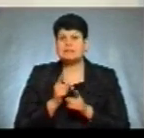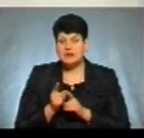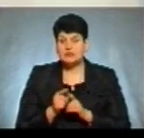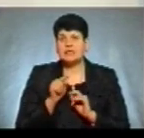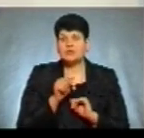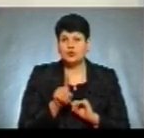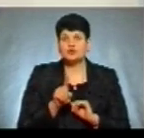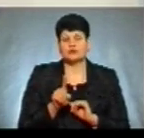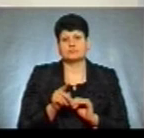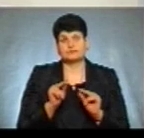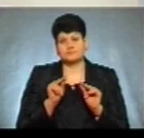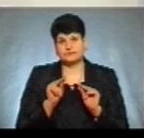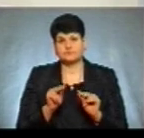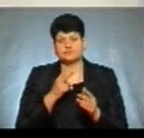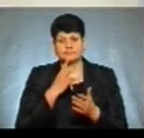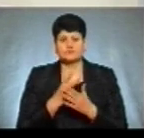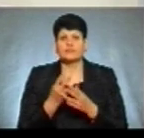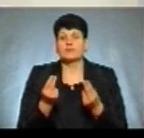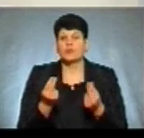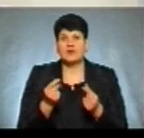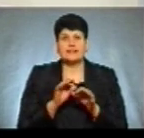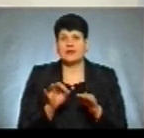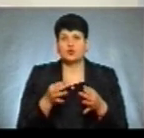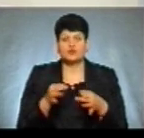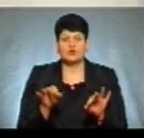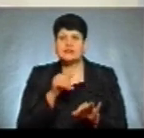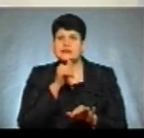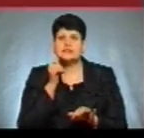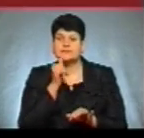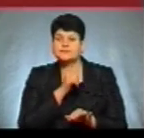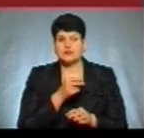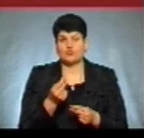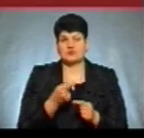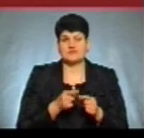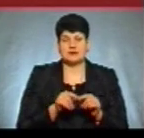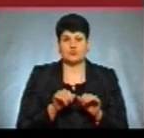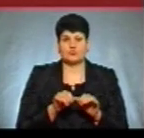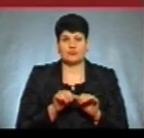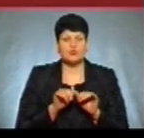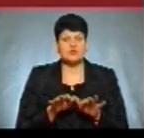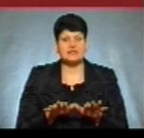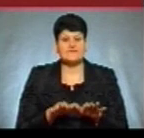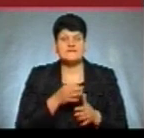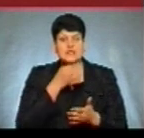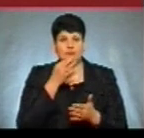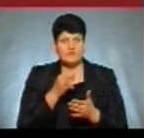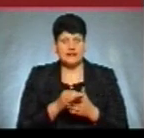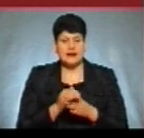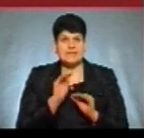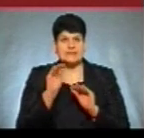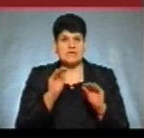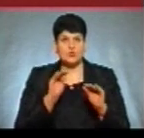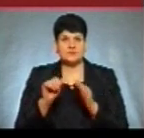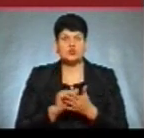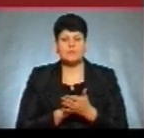якраз легалізувати кошти і не допустити тіньові кошти в ці процеси. Тобто відповідальність за розміщення